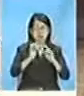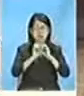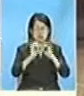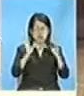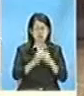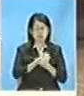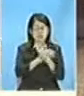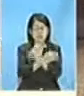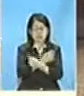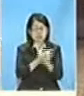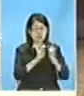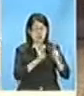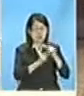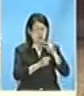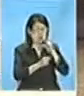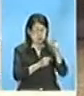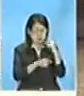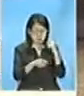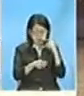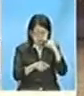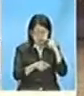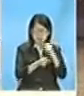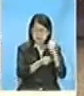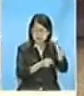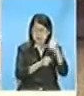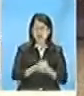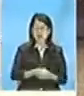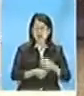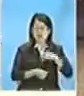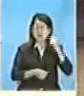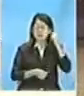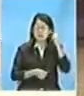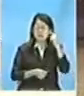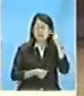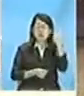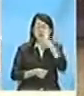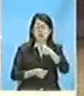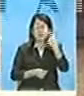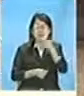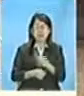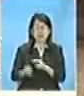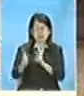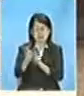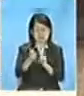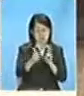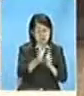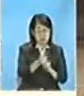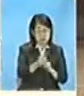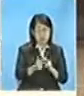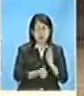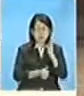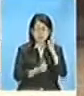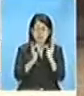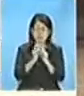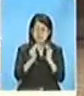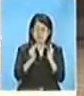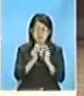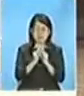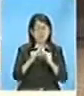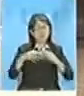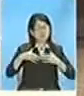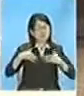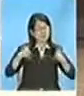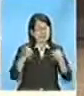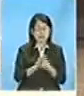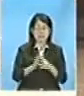โลกได้ดิฉันเชื่อว่าการมีผู้หญิงจะทำให้บรรยากาศการประชุมสดชื่นมีสีสันและอย่